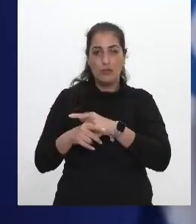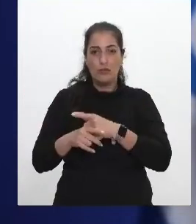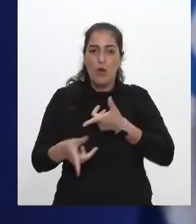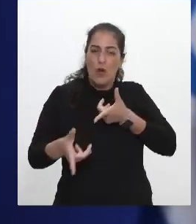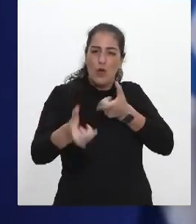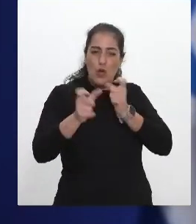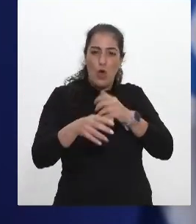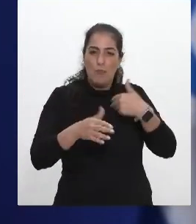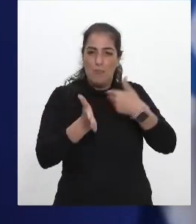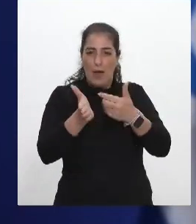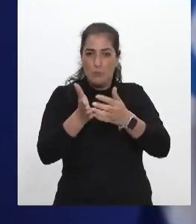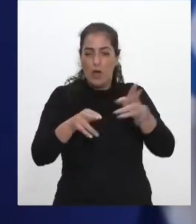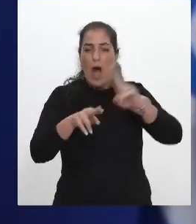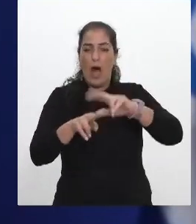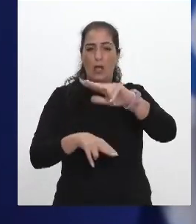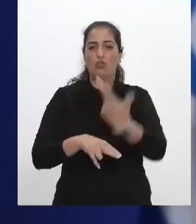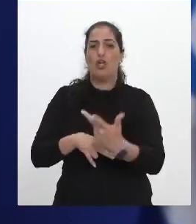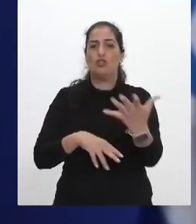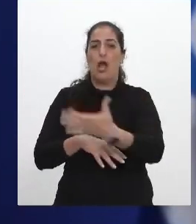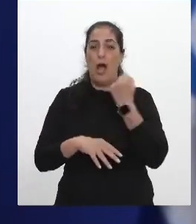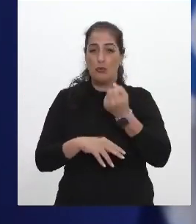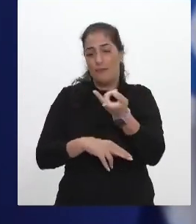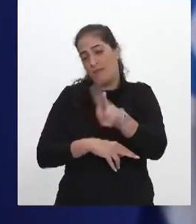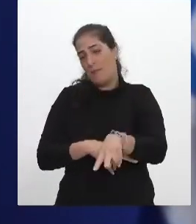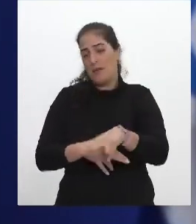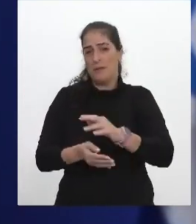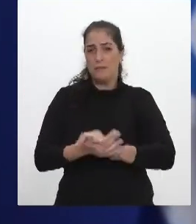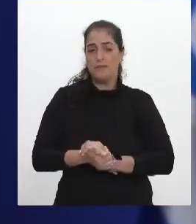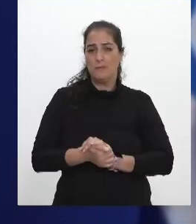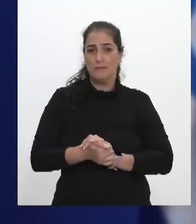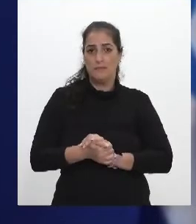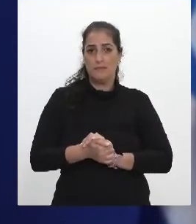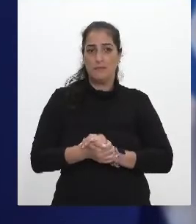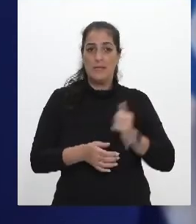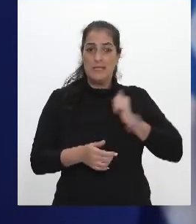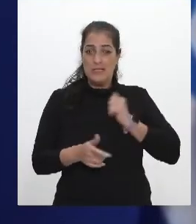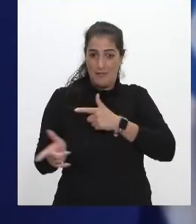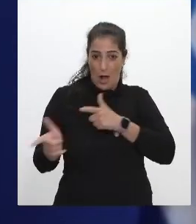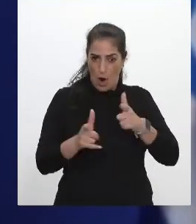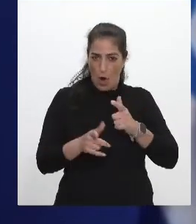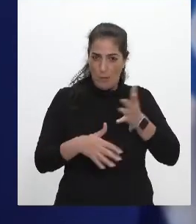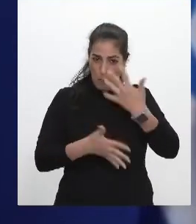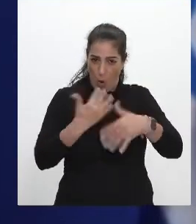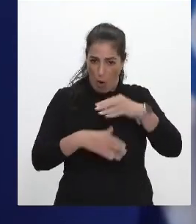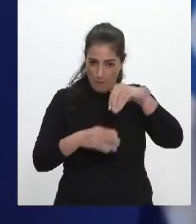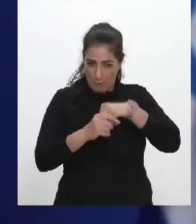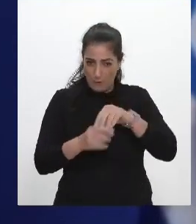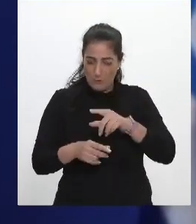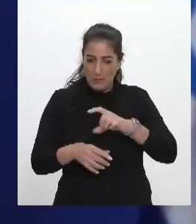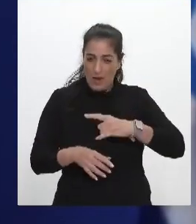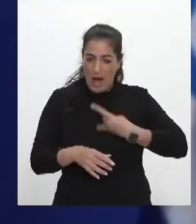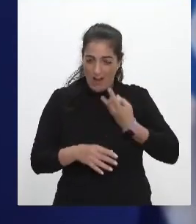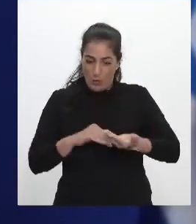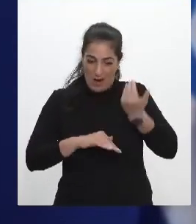יורים בהמשך לעבר החטוף השלישי והוא נהרג לוחמי צהל המעורבים באירוע חוו בימים